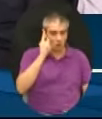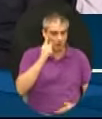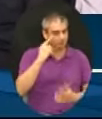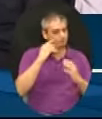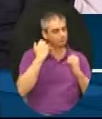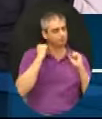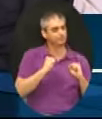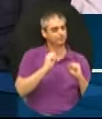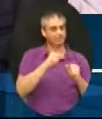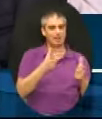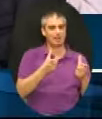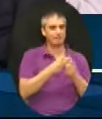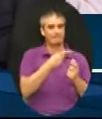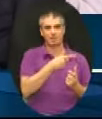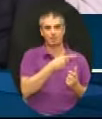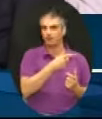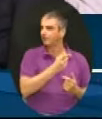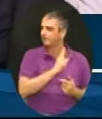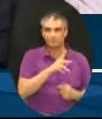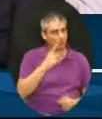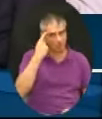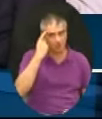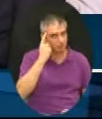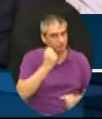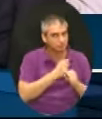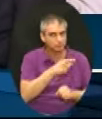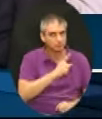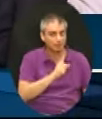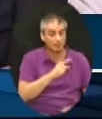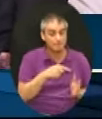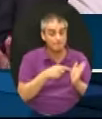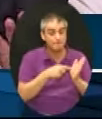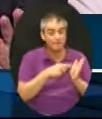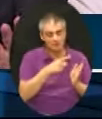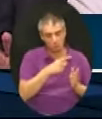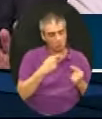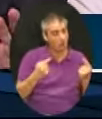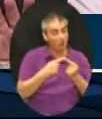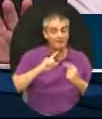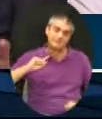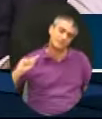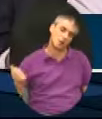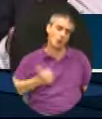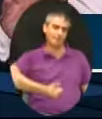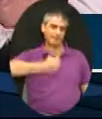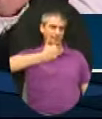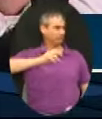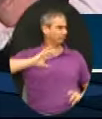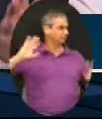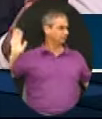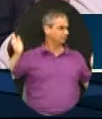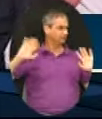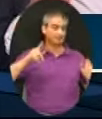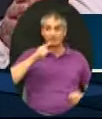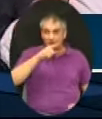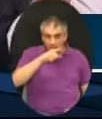להסתמך על המפלגה והאופרציה שלה, ולא השכיל לעשות זאת, בגלל שהוא רב עם כל בכירי המפלגה. לא,